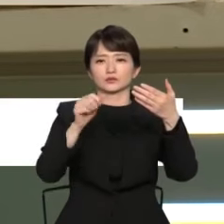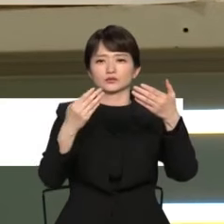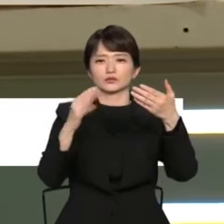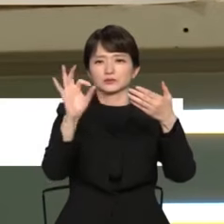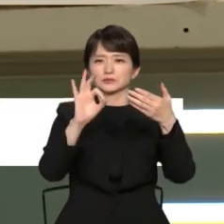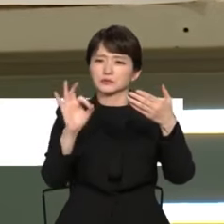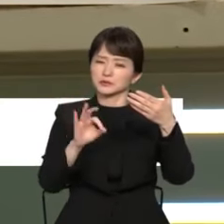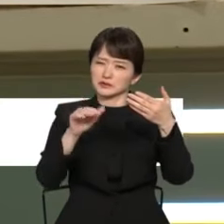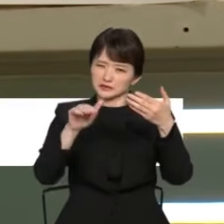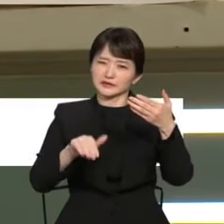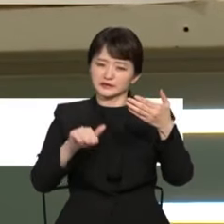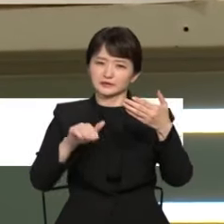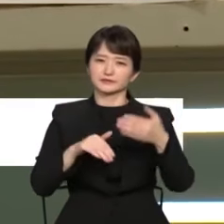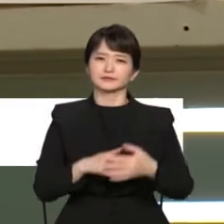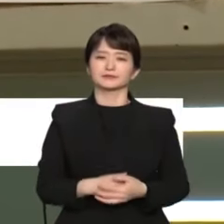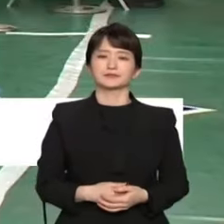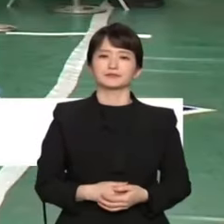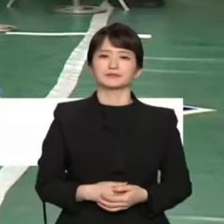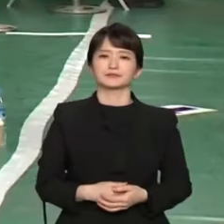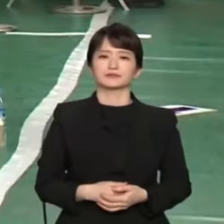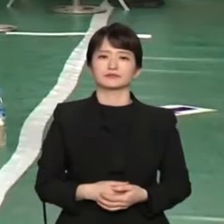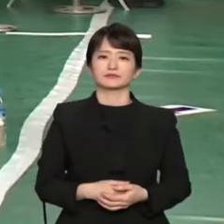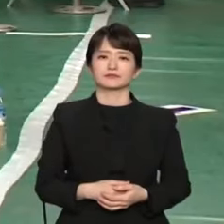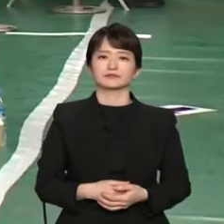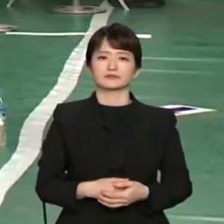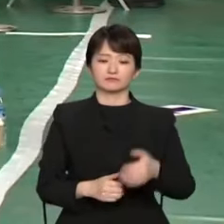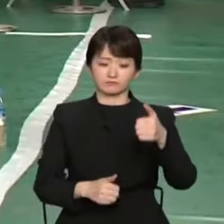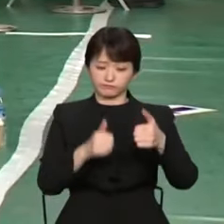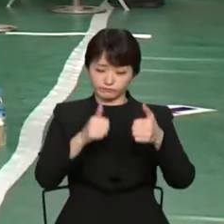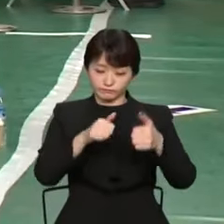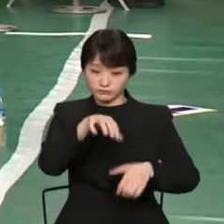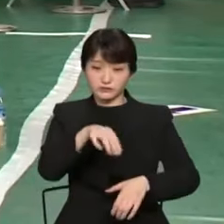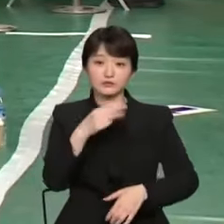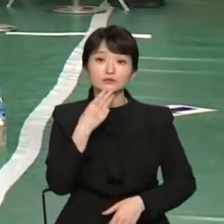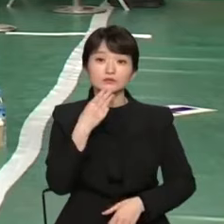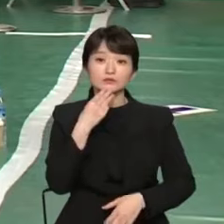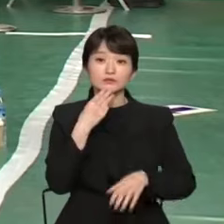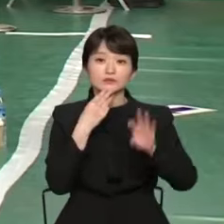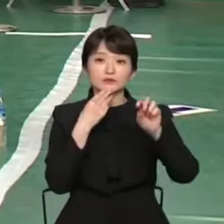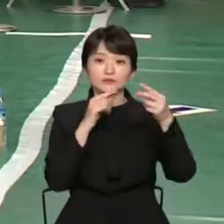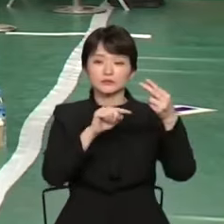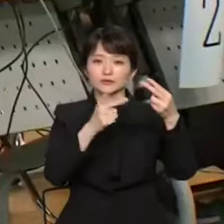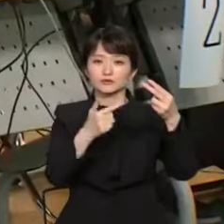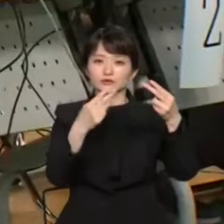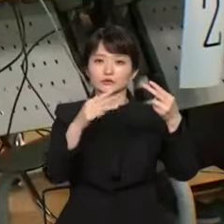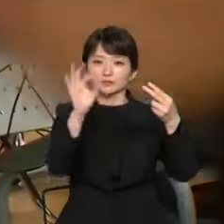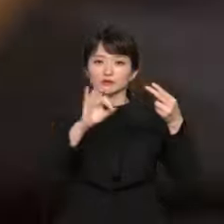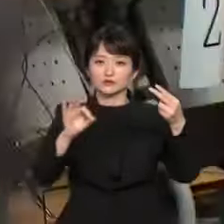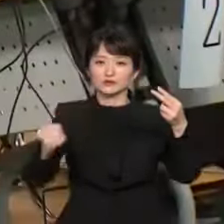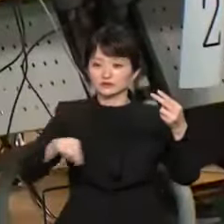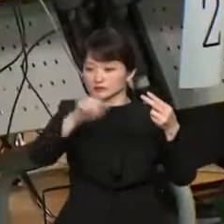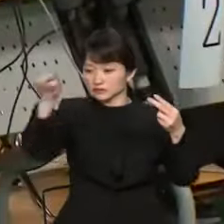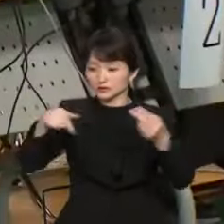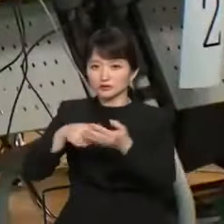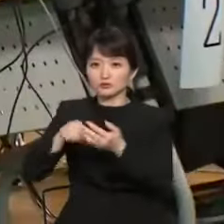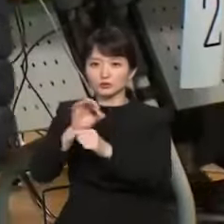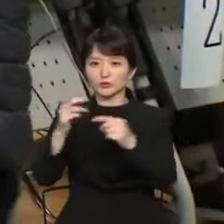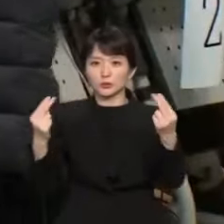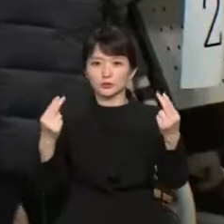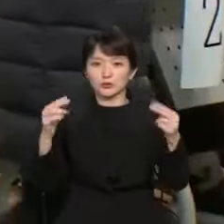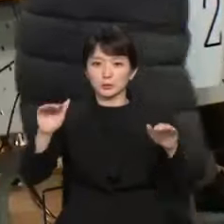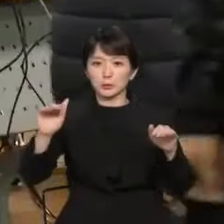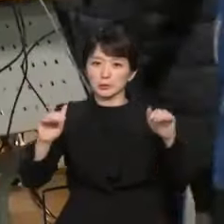29.54%로 비교적 낮은 편이었습니다. 격전지인 서울은 32.63%로 전체 투표율보다 약간